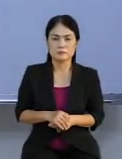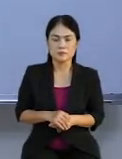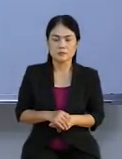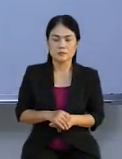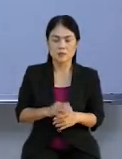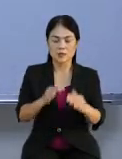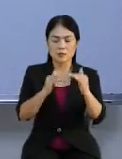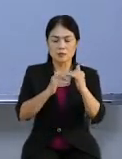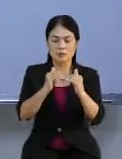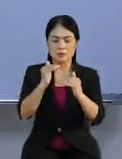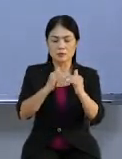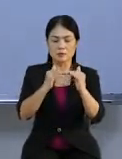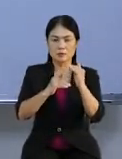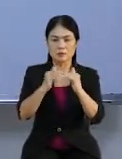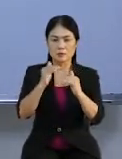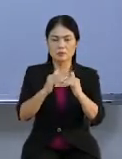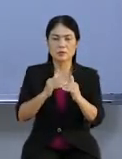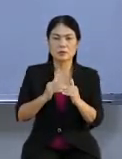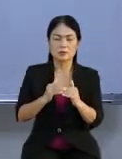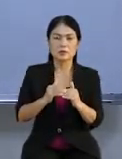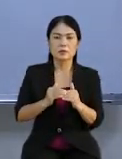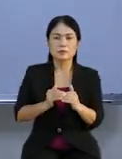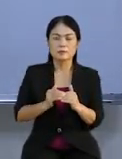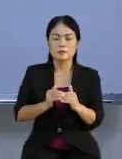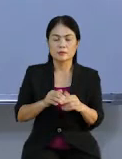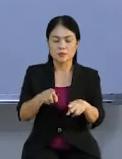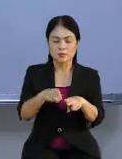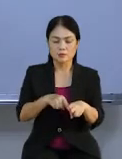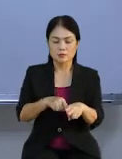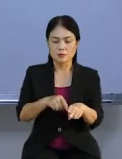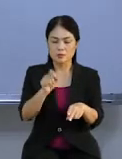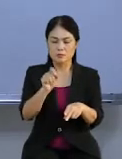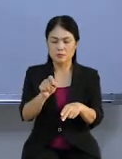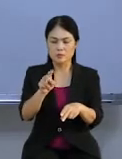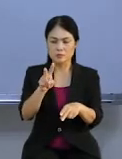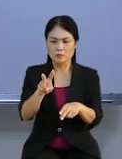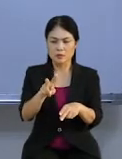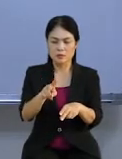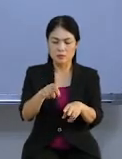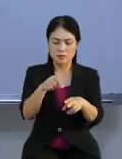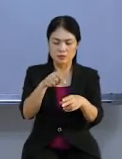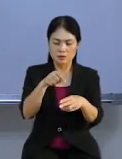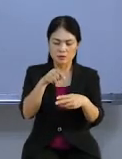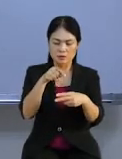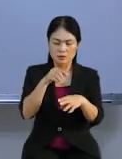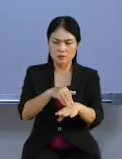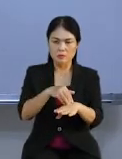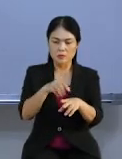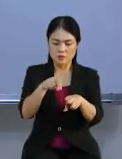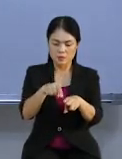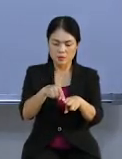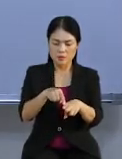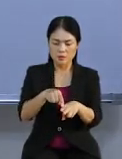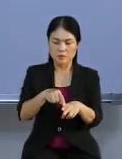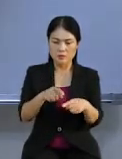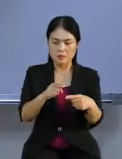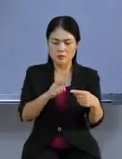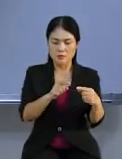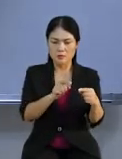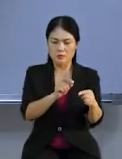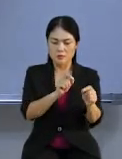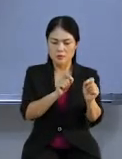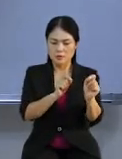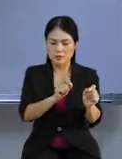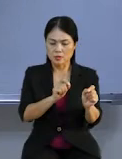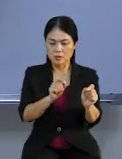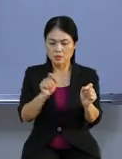Xong bằng toàn ní và thái dương chập đám tao chùm lấy tí nơi lơ bằng toàn và nơi phần này càng trống và càng đám càng trống